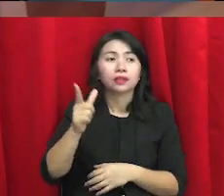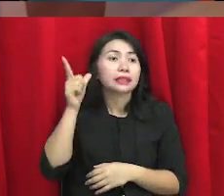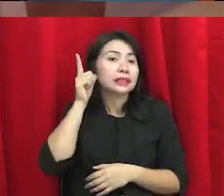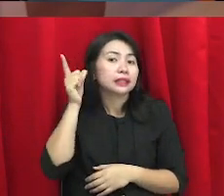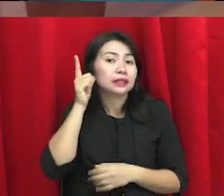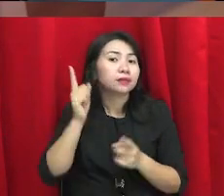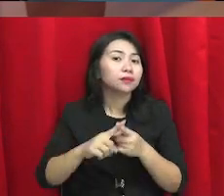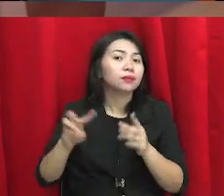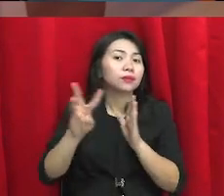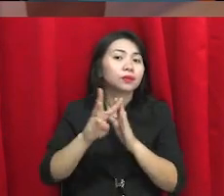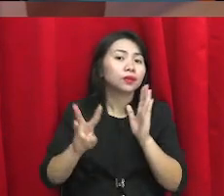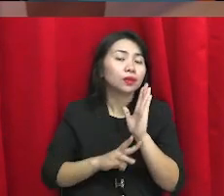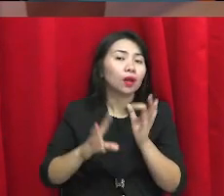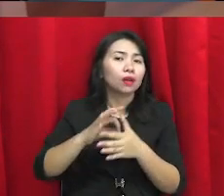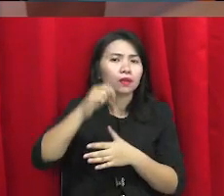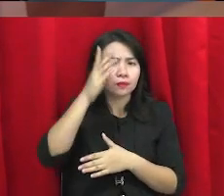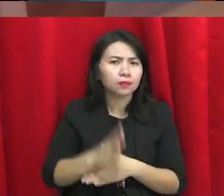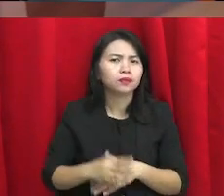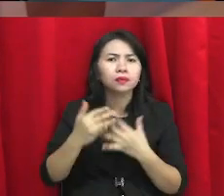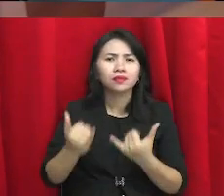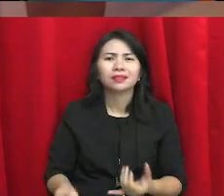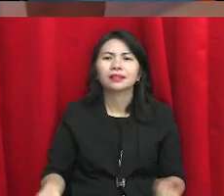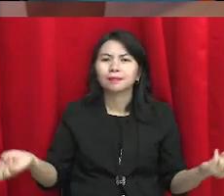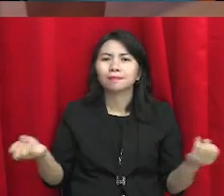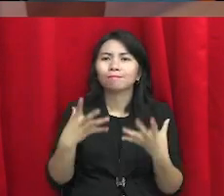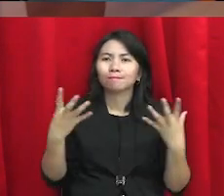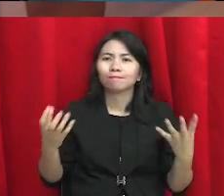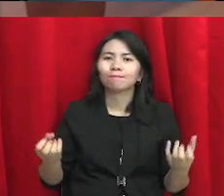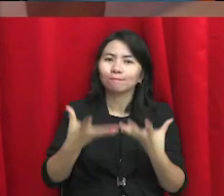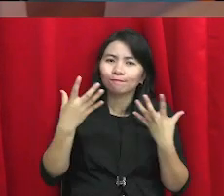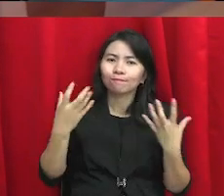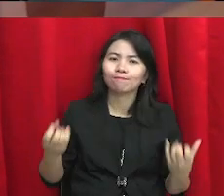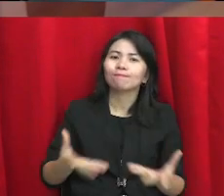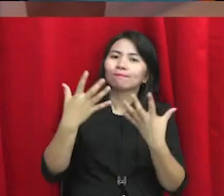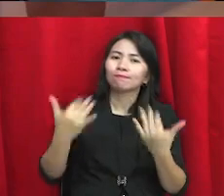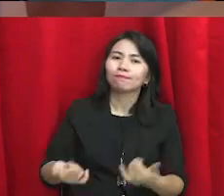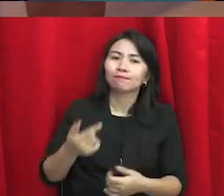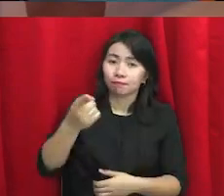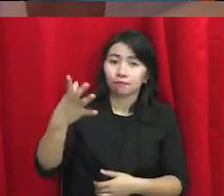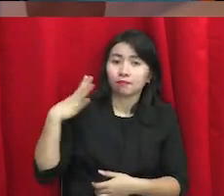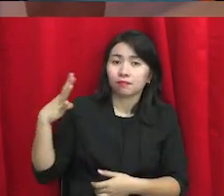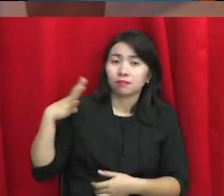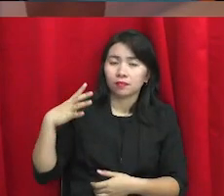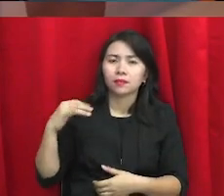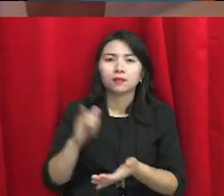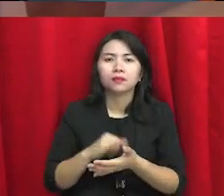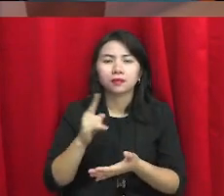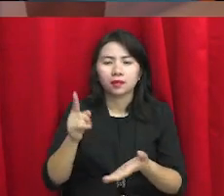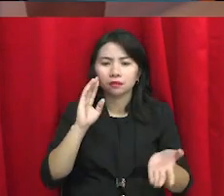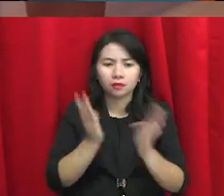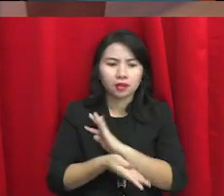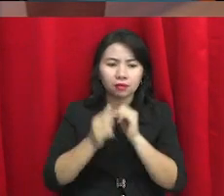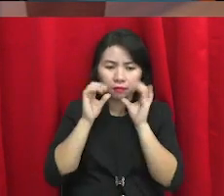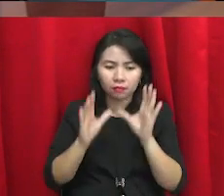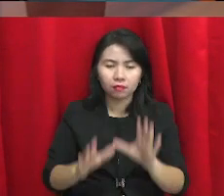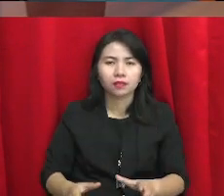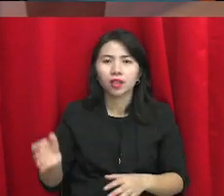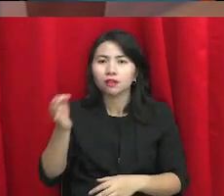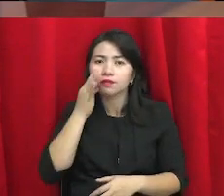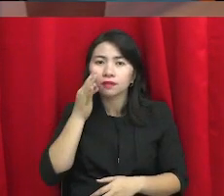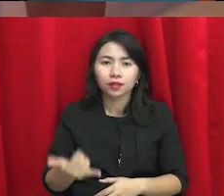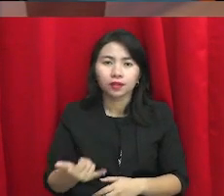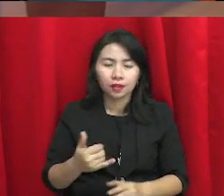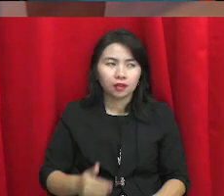God, I'm telling you, ang dami pang nag-a-await sa inyo na magiging blessed fruits